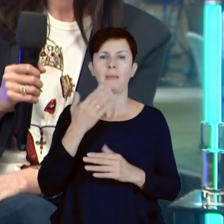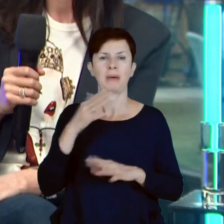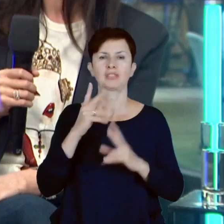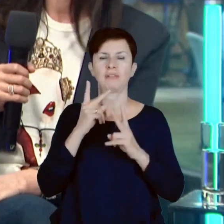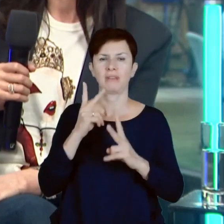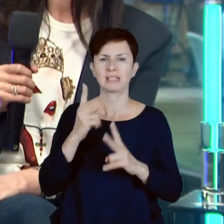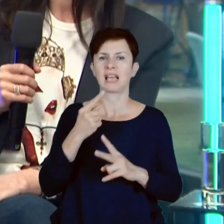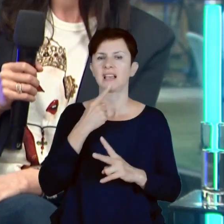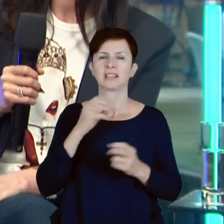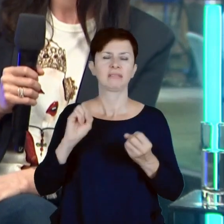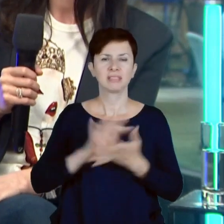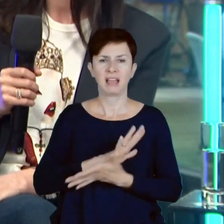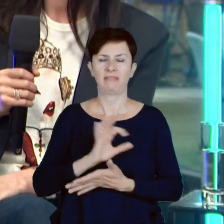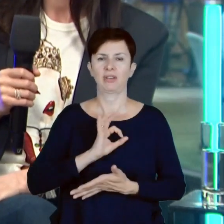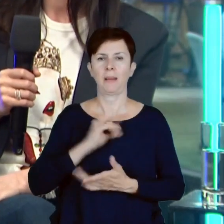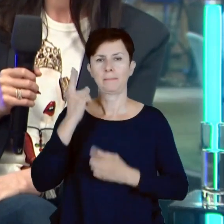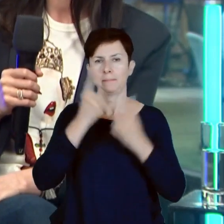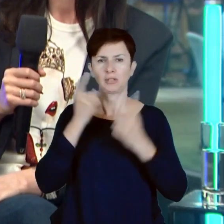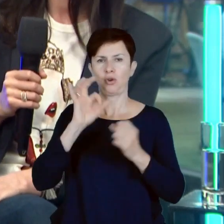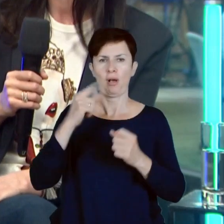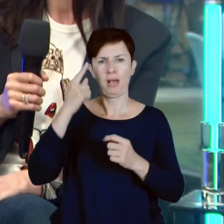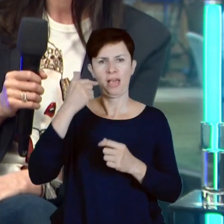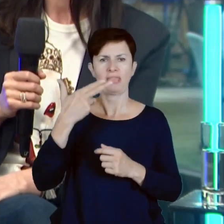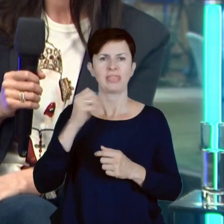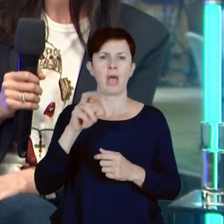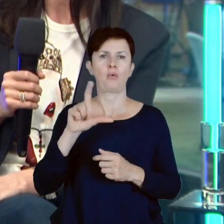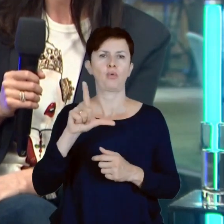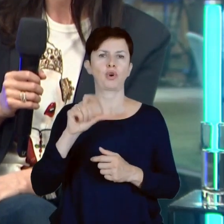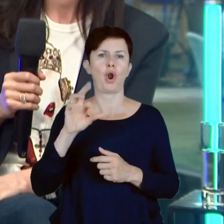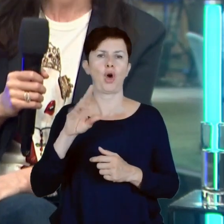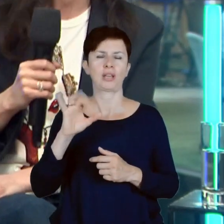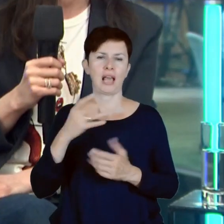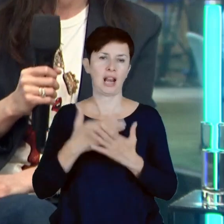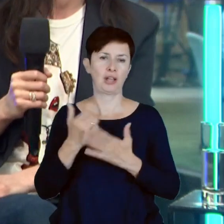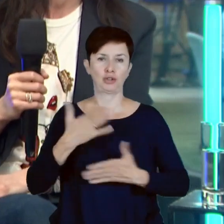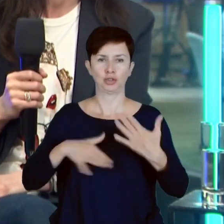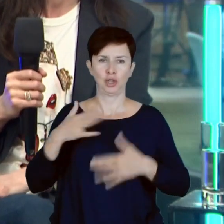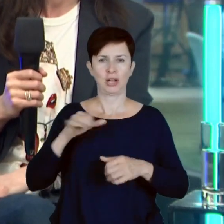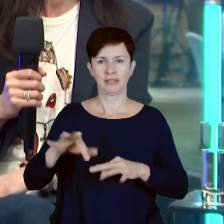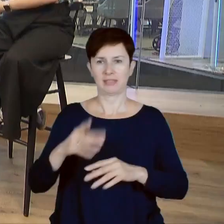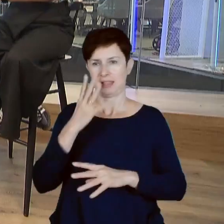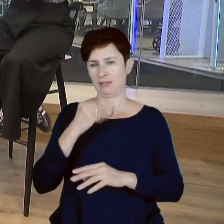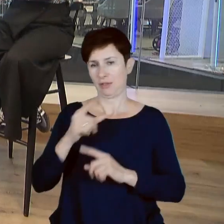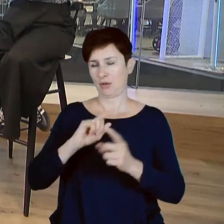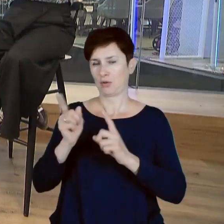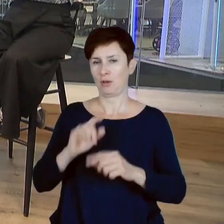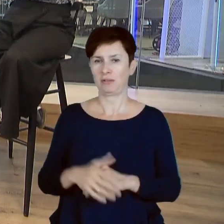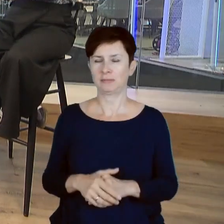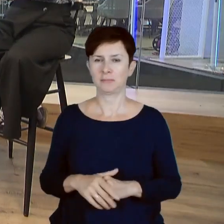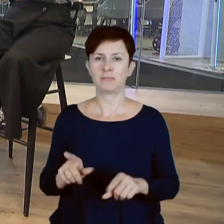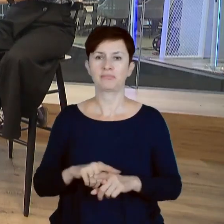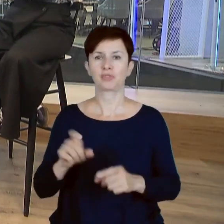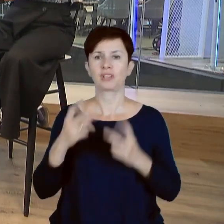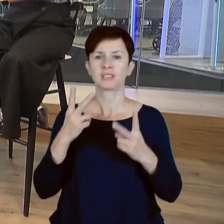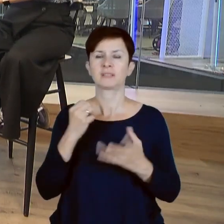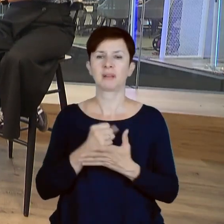nawyków, myślenia o neurologii, więc bardzo się cieszę, że dziś ta rozmowa już wygląda trochę inaczej. No bo to też jest kwestia dobrostanowa i wreszcie patrzymy na siebie nie